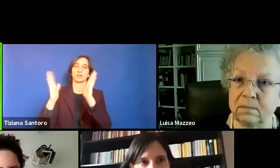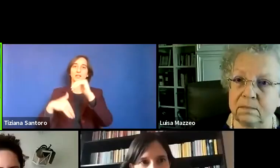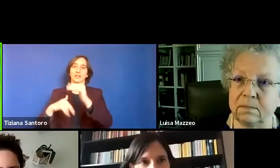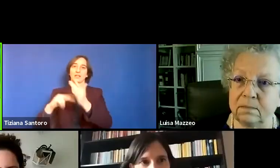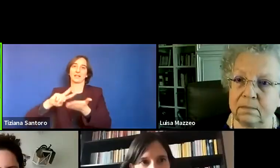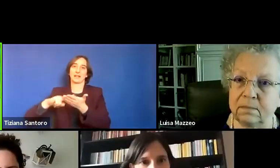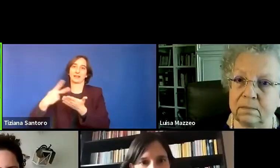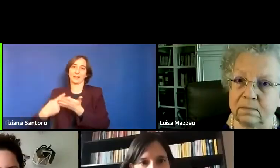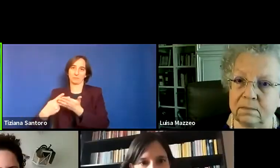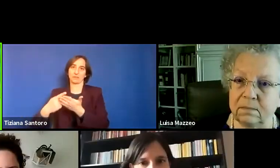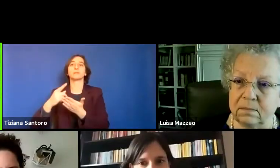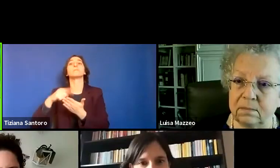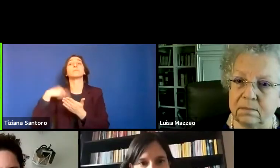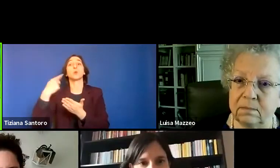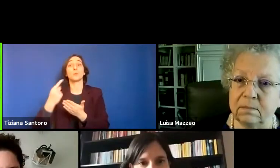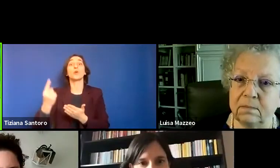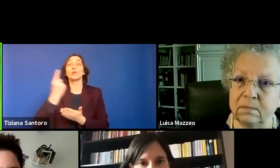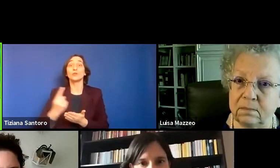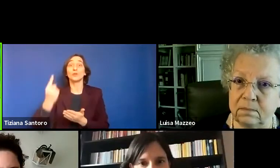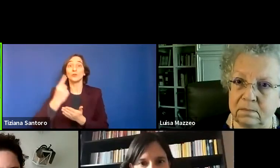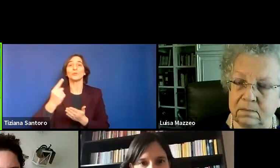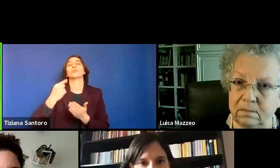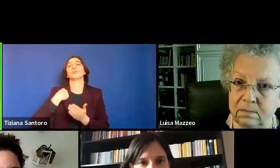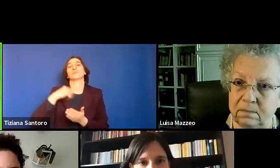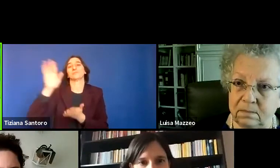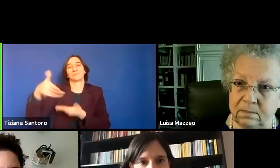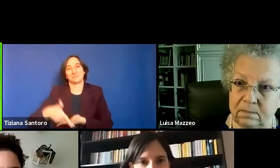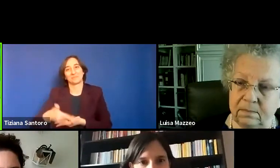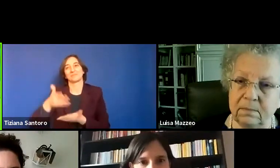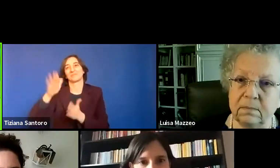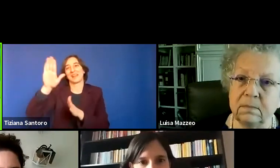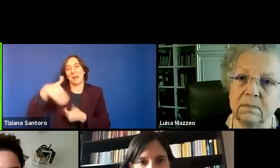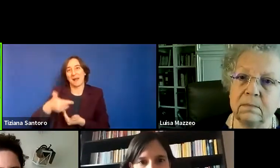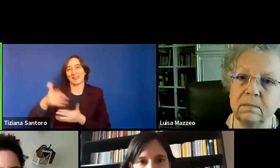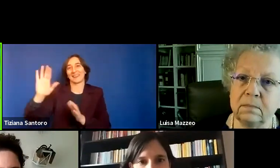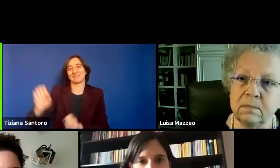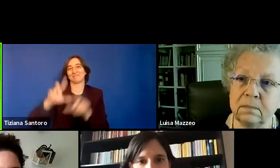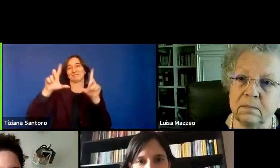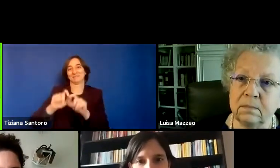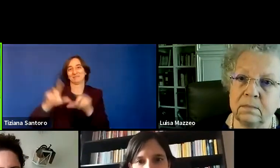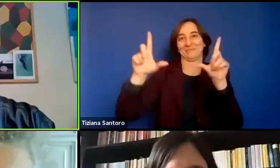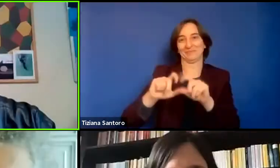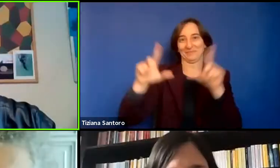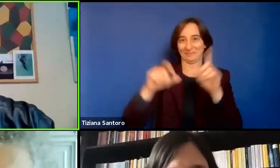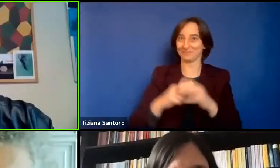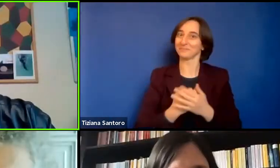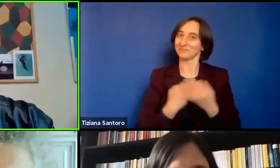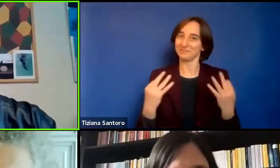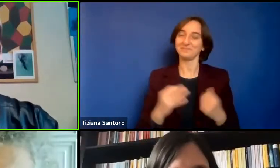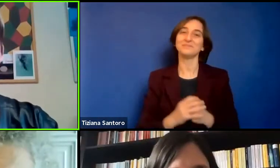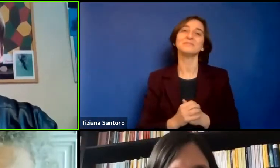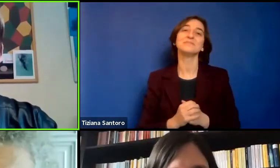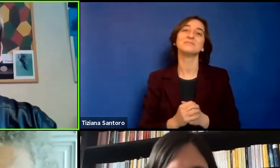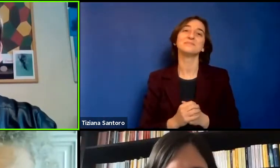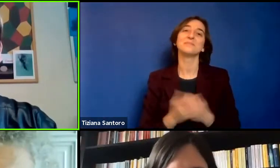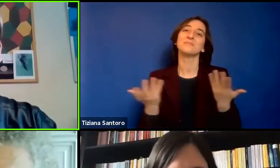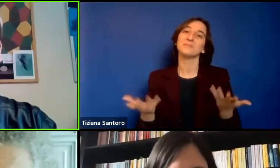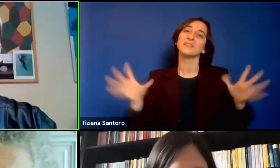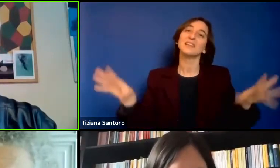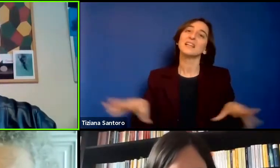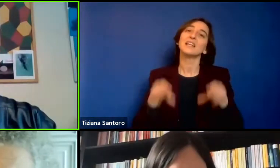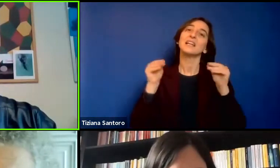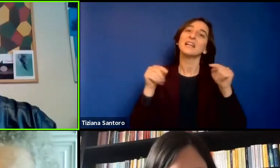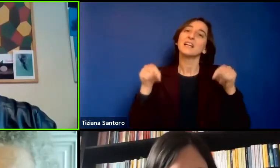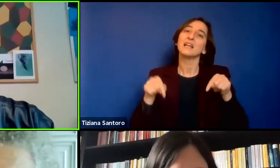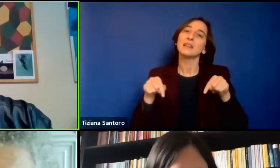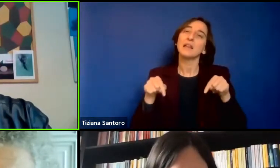vi inviteremo ad accendere le telecamere a chiamata, diciamo. Ecco, intanto